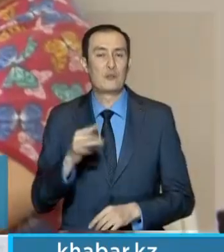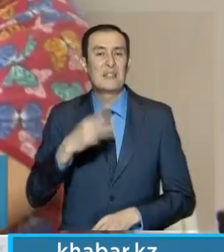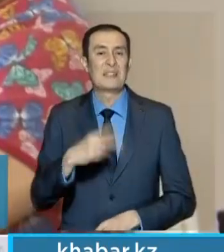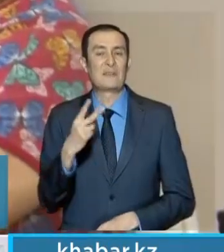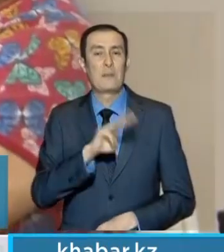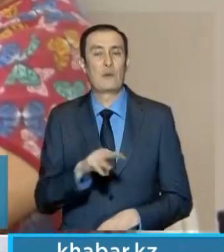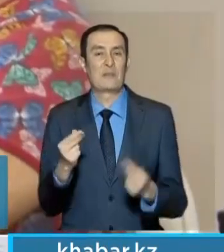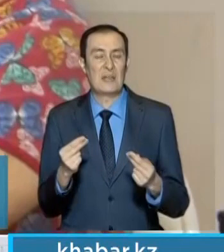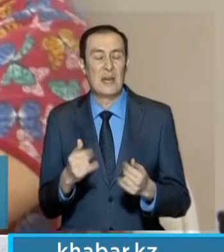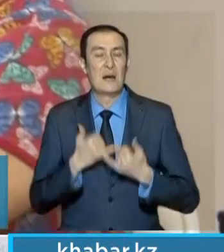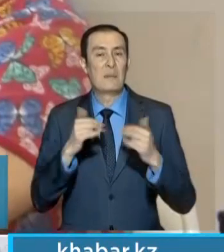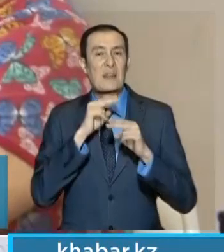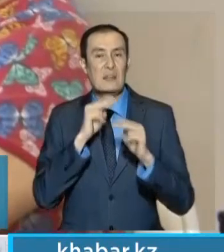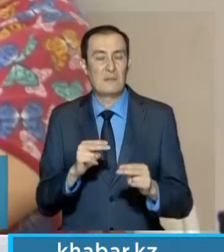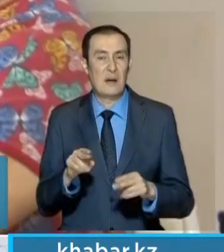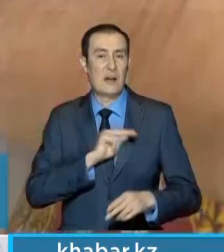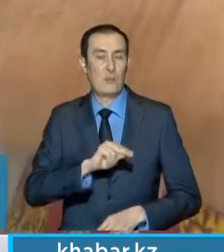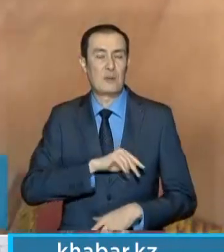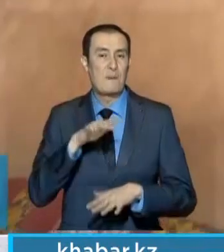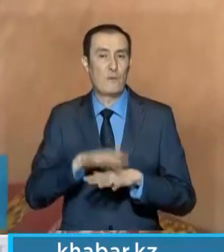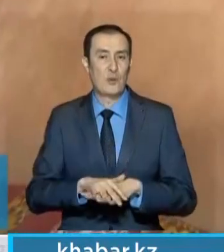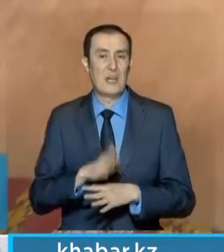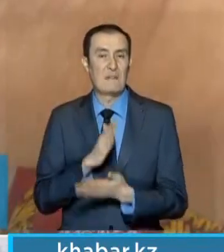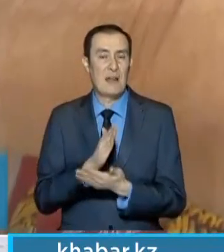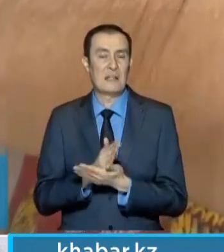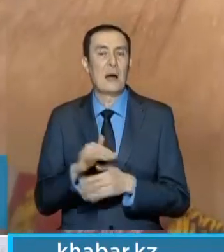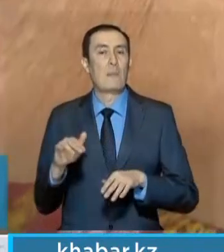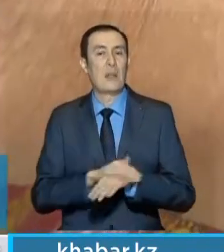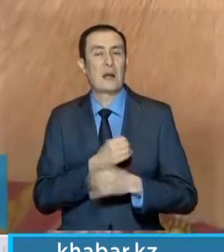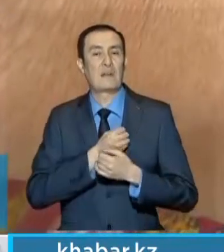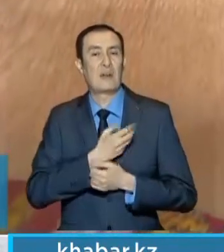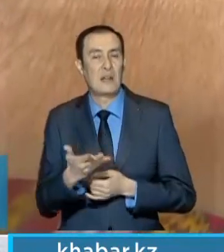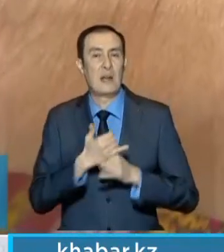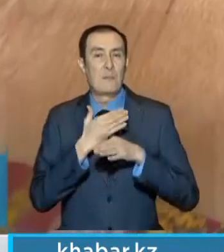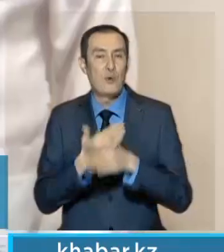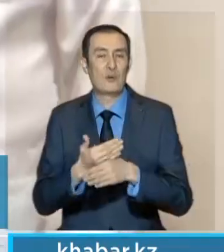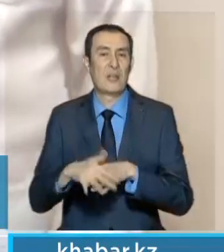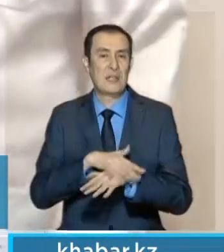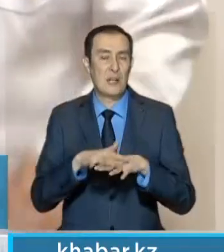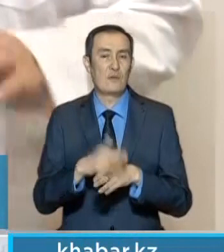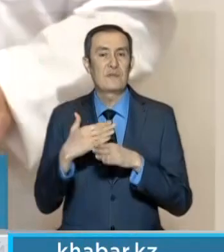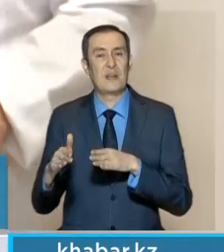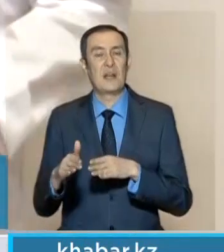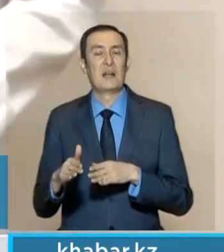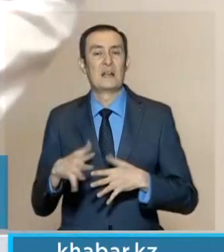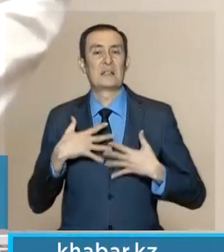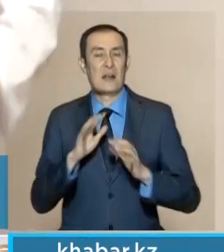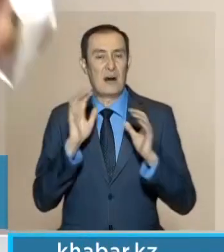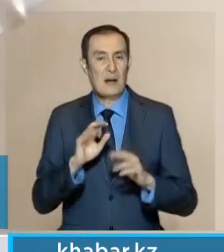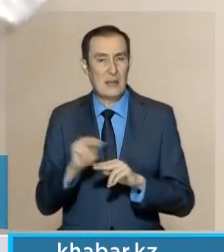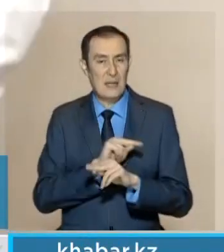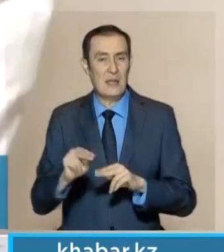тенге. Напомню, приоритетными направлениями деятельности фонда остаются благотворительная помощь казахстанцам в сферах